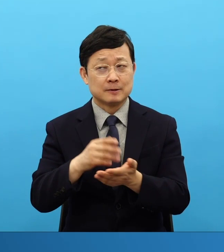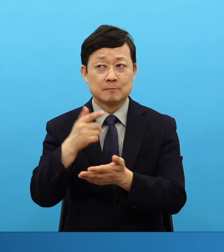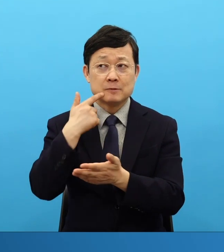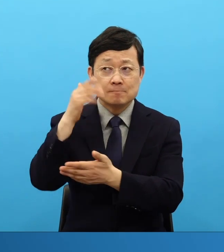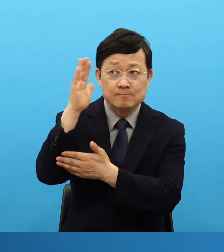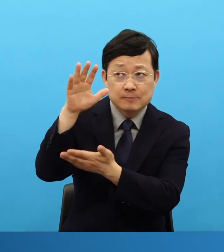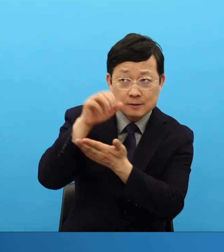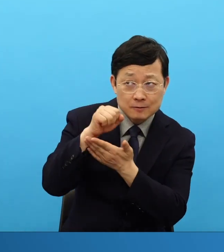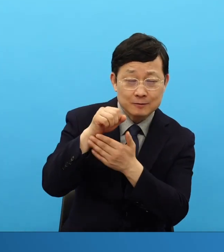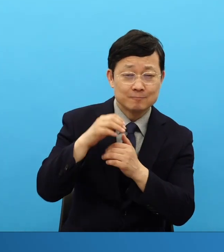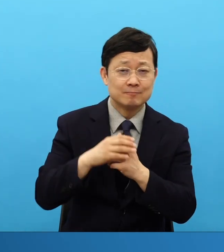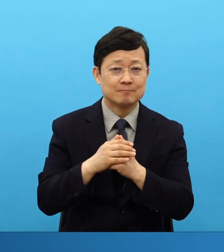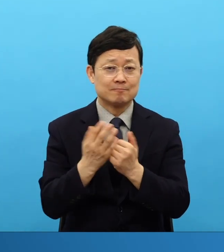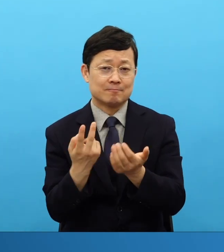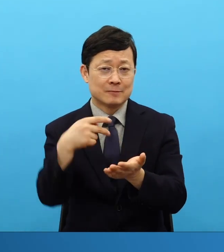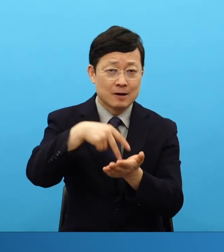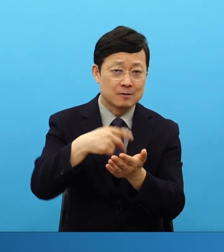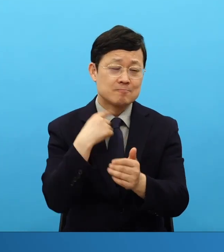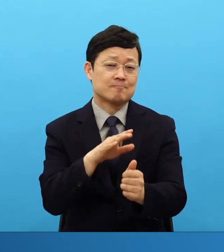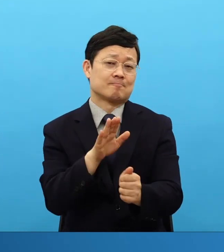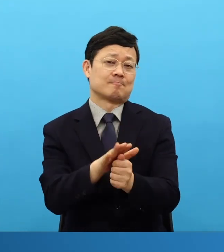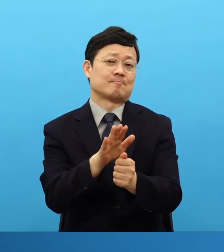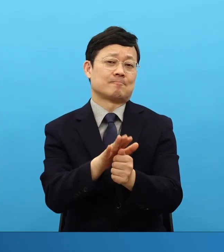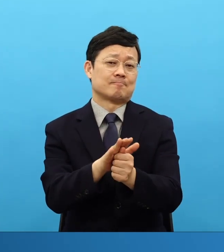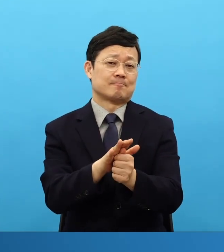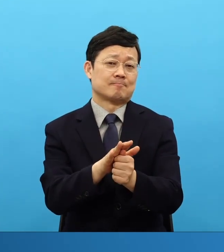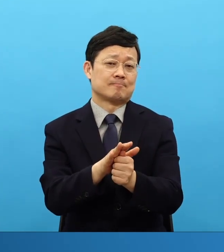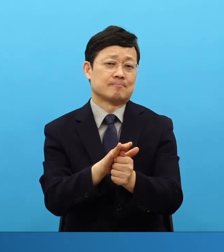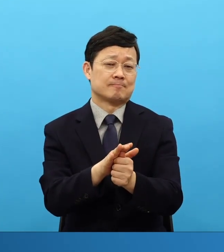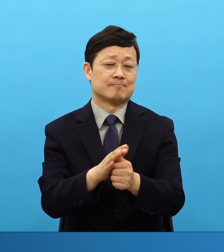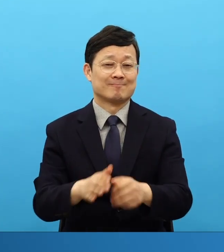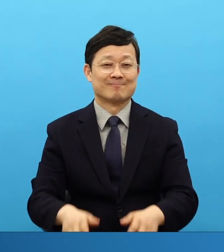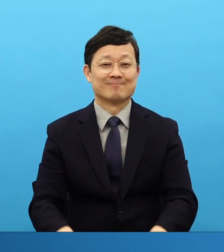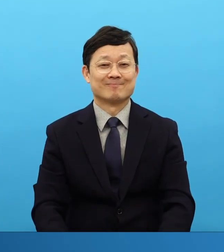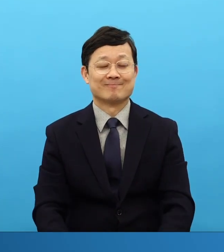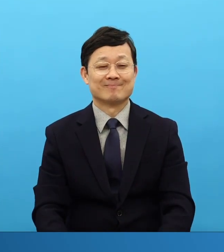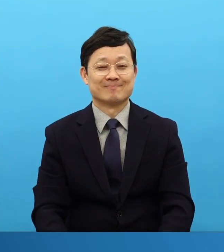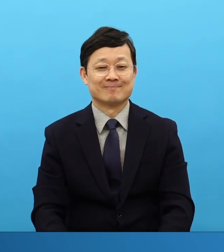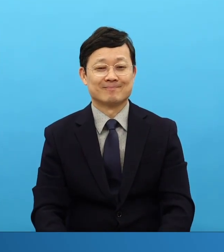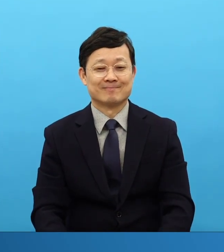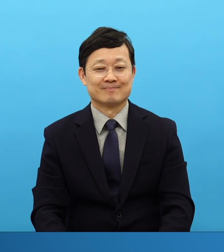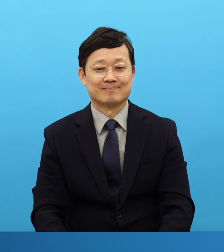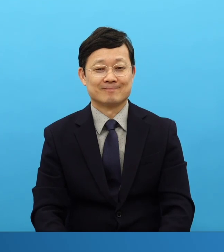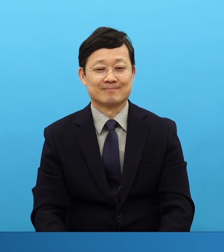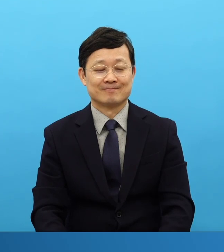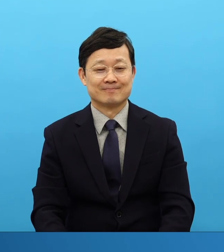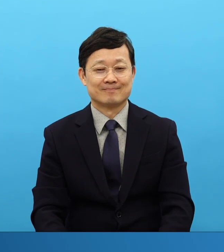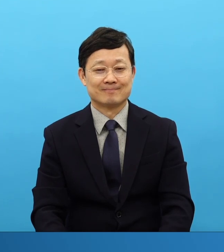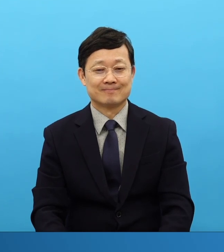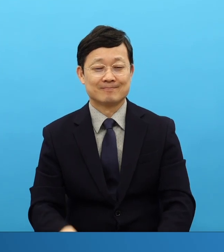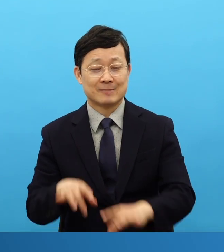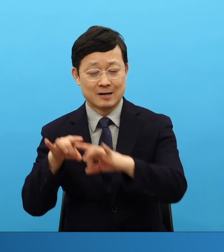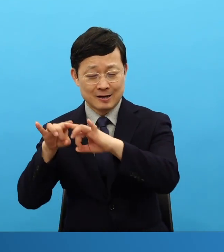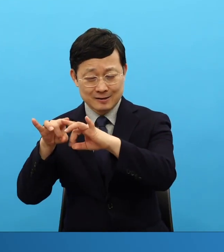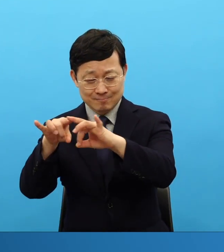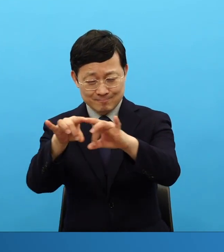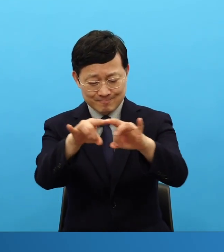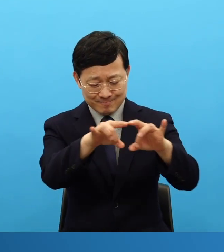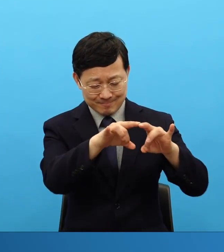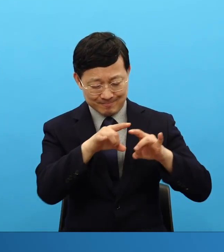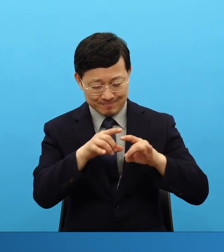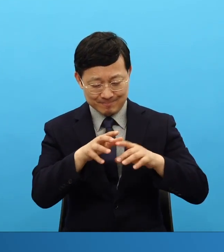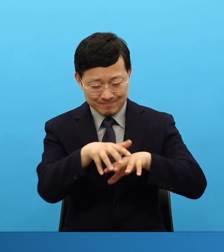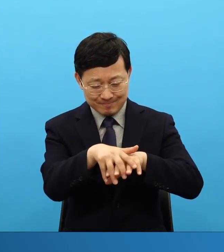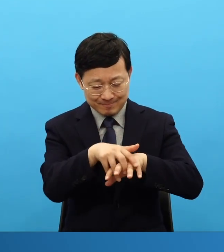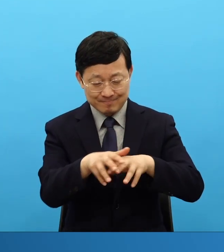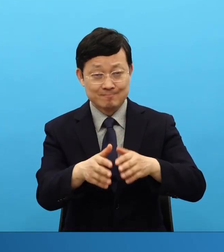매세에 붙잡고 이를 쓰도록 만들어요. Now we have to help them to stand up on their own, holding onto the pulpit message and go on their own. That is the antenna.